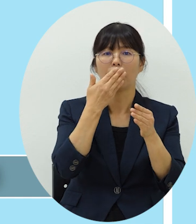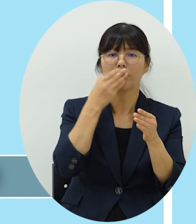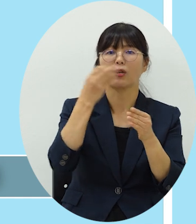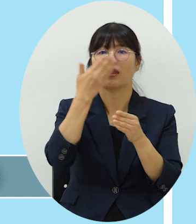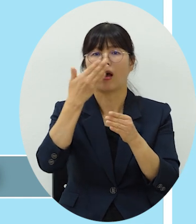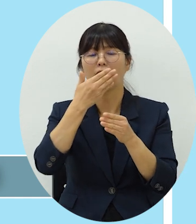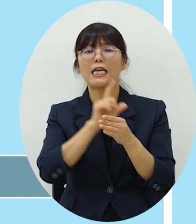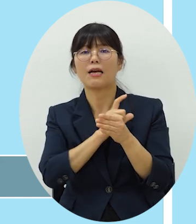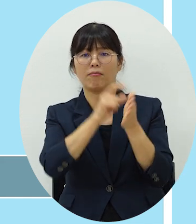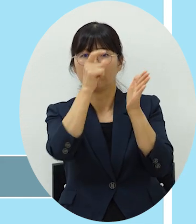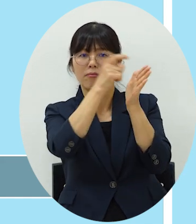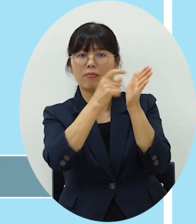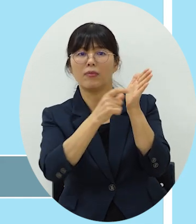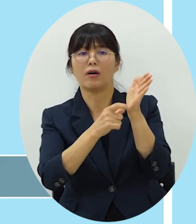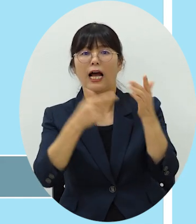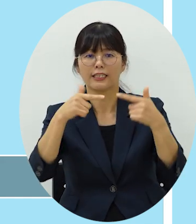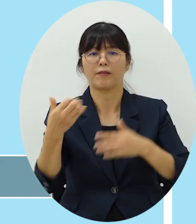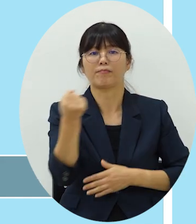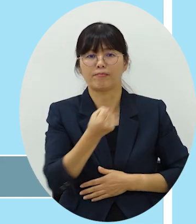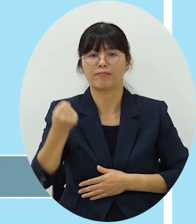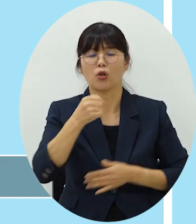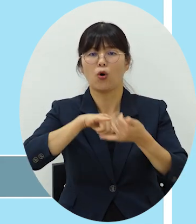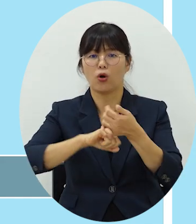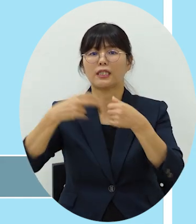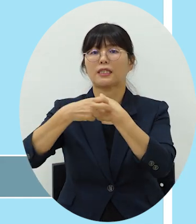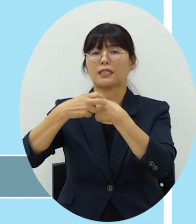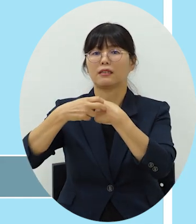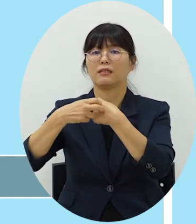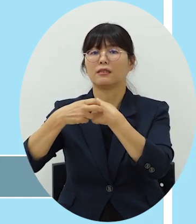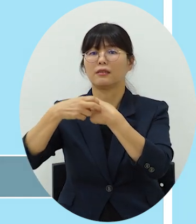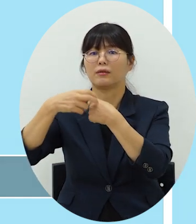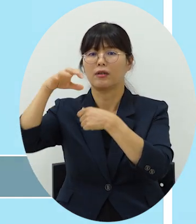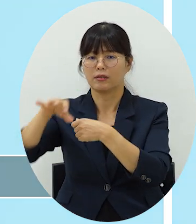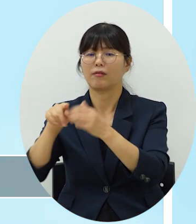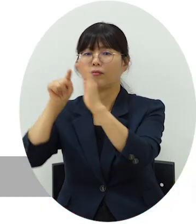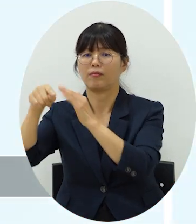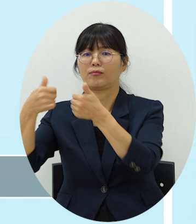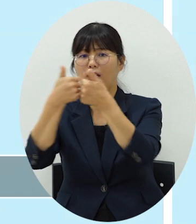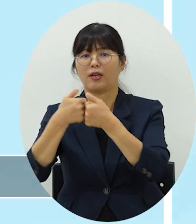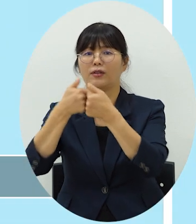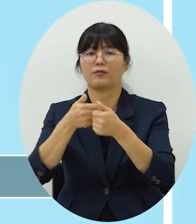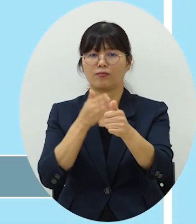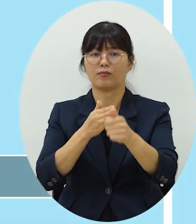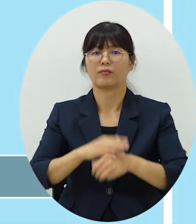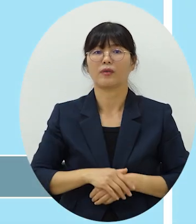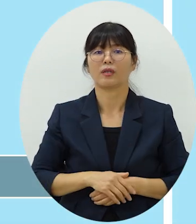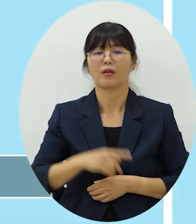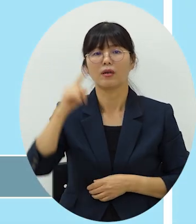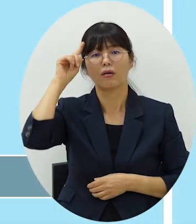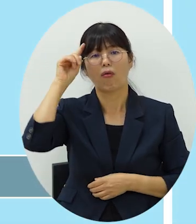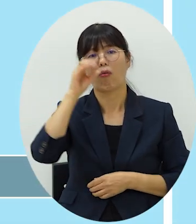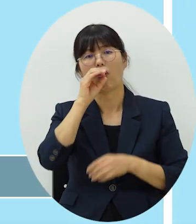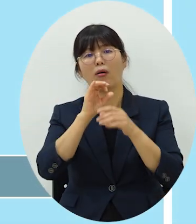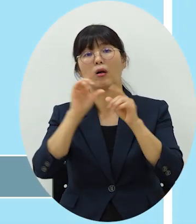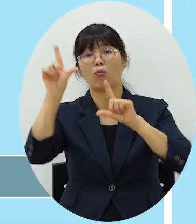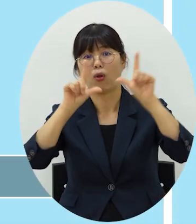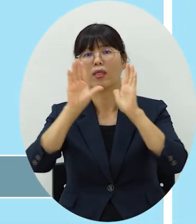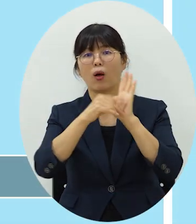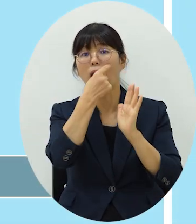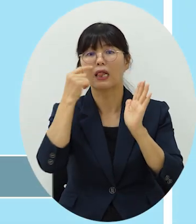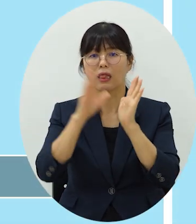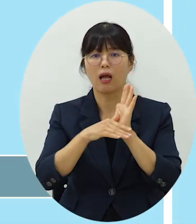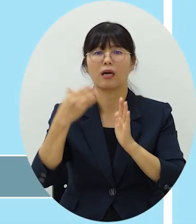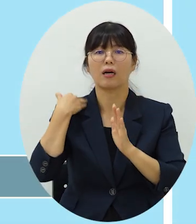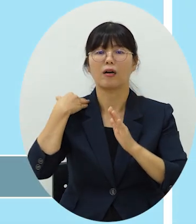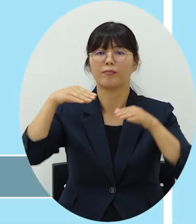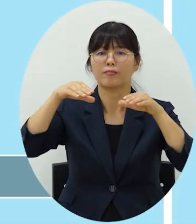표시하는 인식표를 항상 휴대하고 꼭 의료진과 상담하세요. 의식 상태를 확인할 때는 맨살이